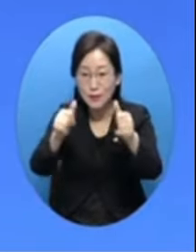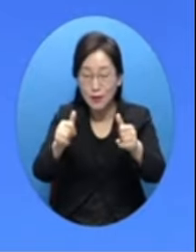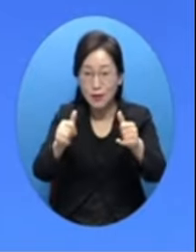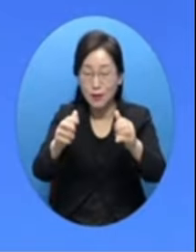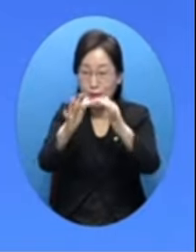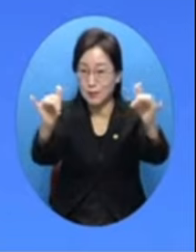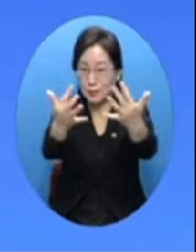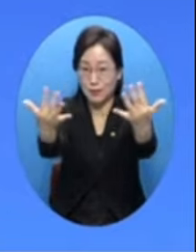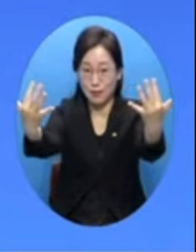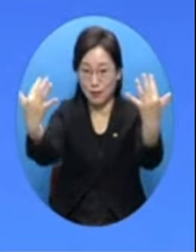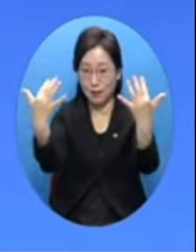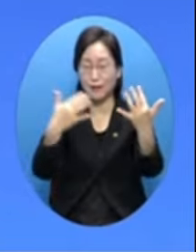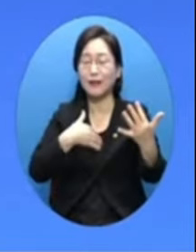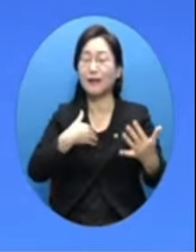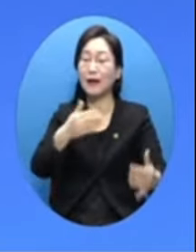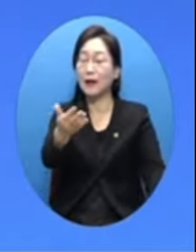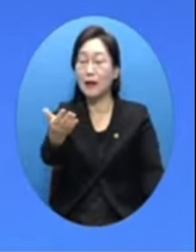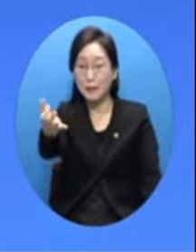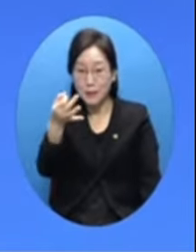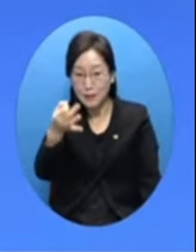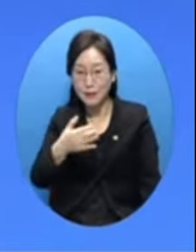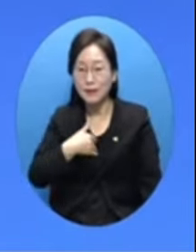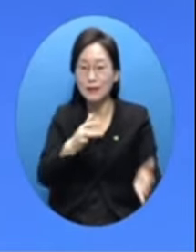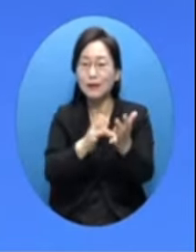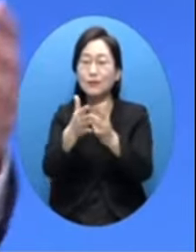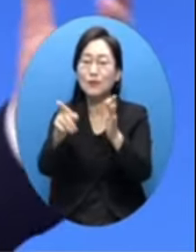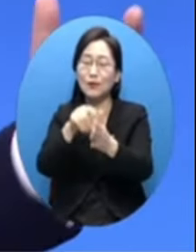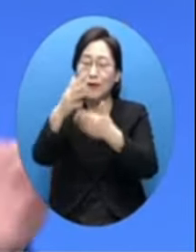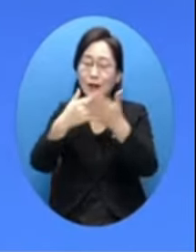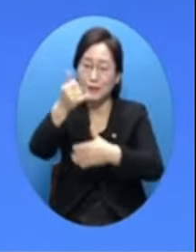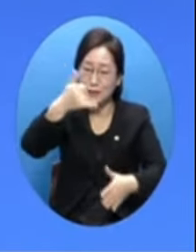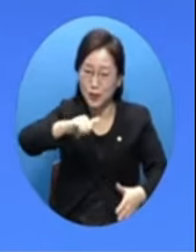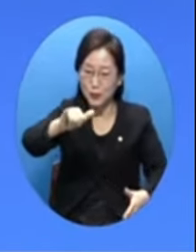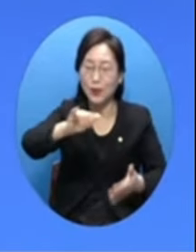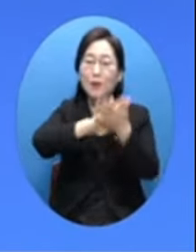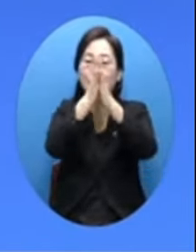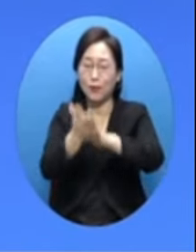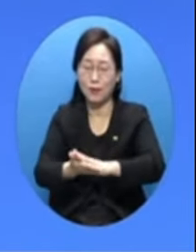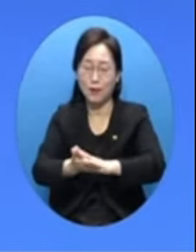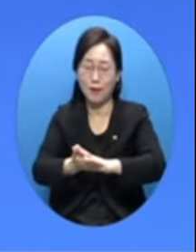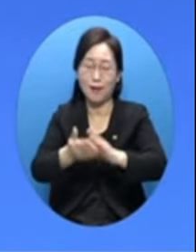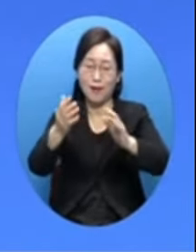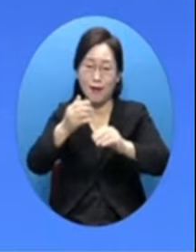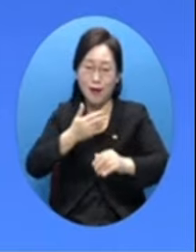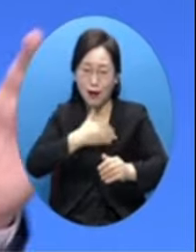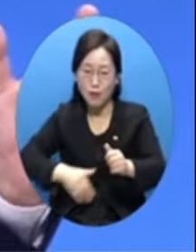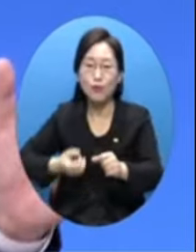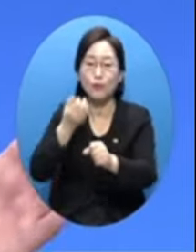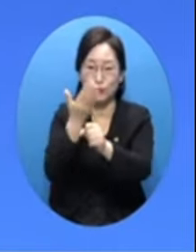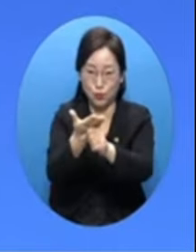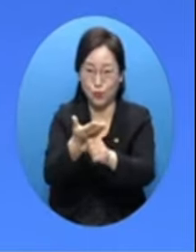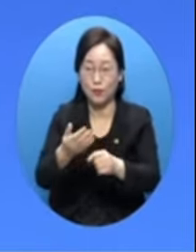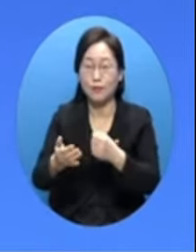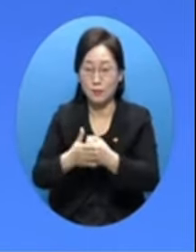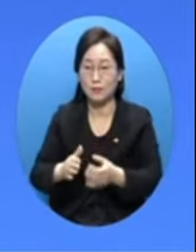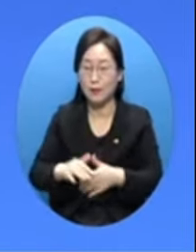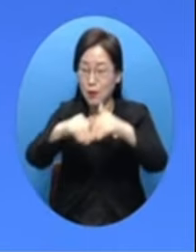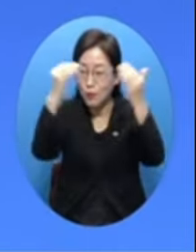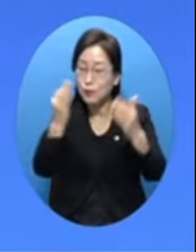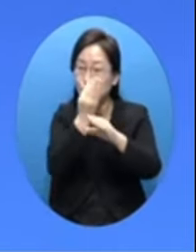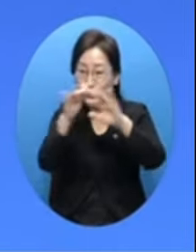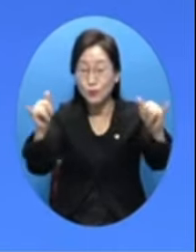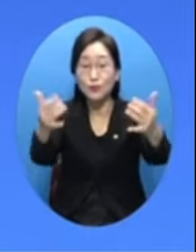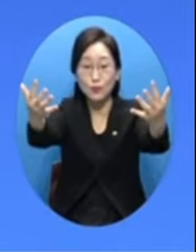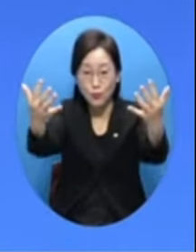앞에서 내가 예수 믿고 하나님의 자녀가 되었다는 것을 널리 알리는 의식이기 때문에 모든 성도들이 와서 그